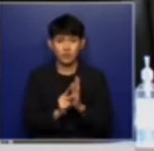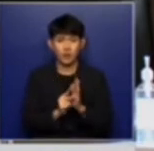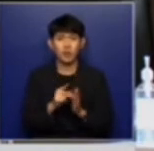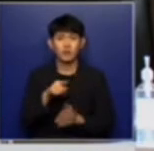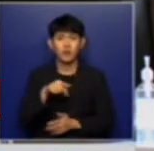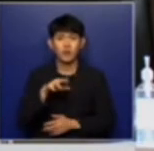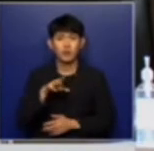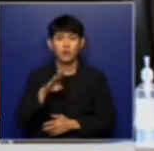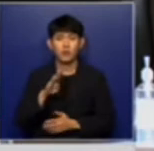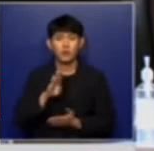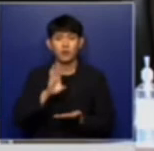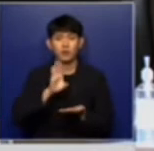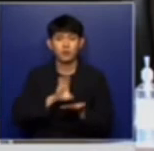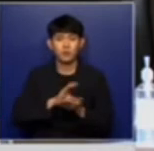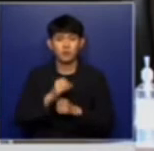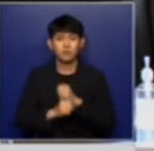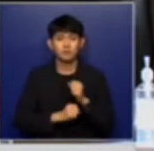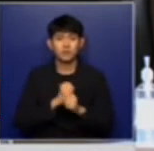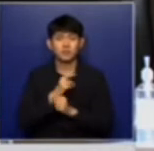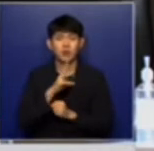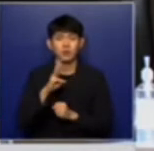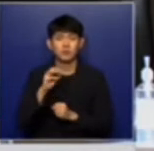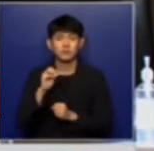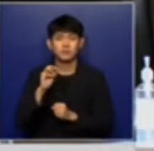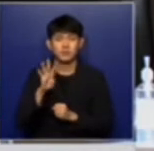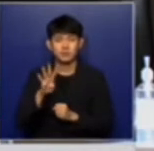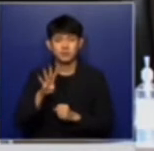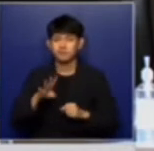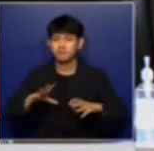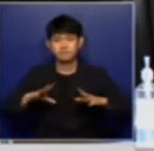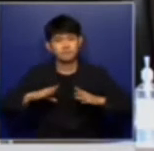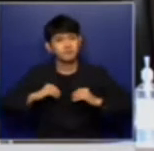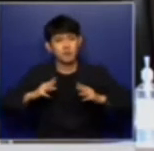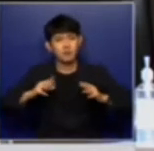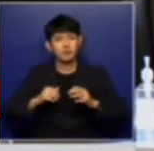นาทีนะคะท่านไปทางท่านประธานที่เคารพคณะที่ฉันจะต้องกราบเรียนท่านประธานว่าที่ฉันไม่สามารถที่จะรับหลักการของร่างพระราชวังงบประมาณรายจ่ายประจำปีงบประมาณ2560 4